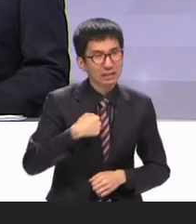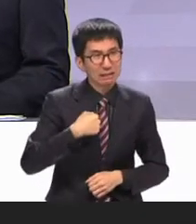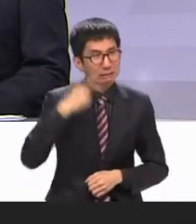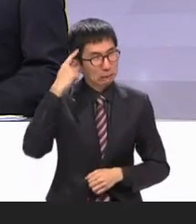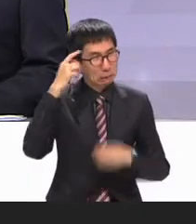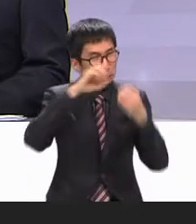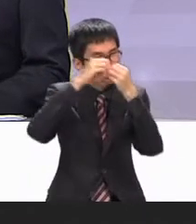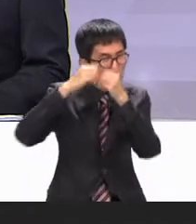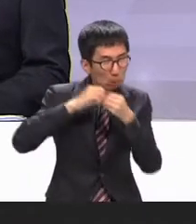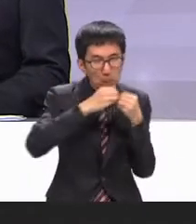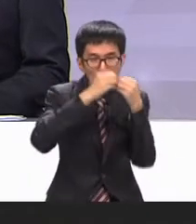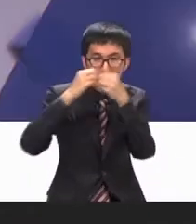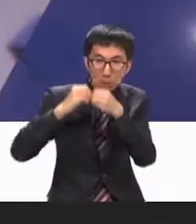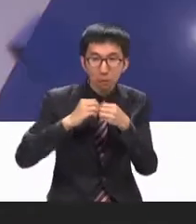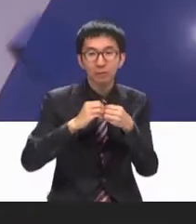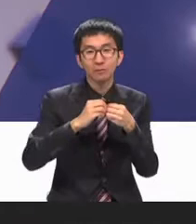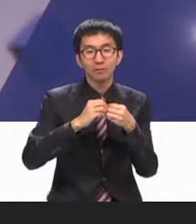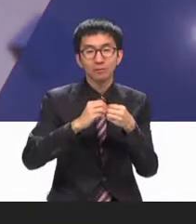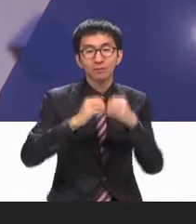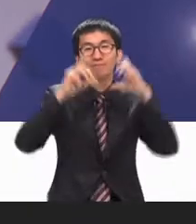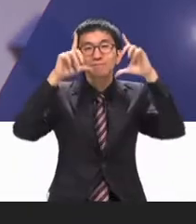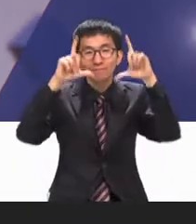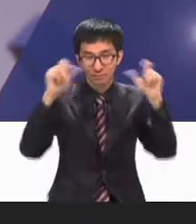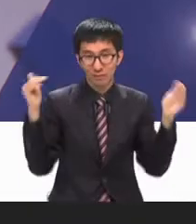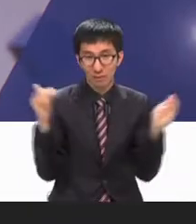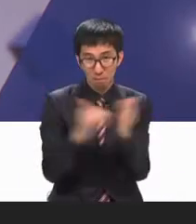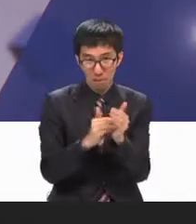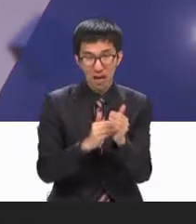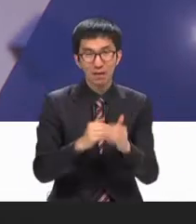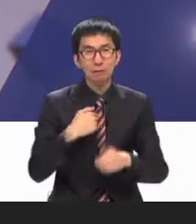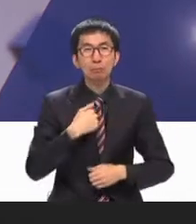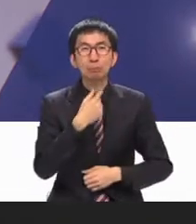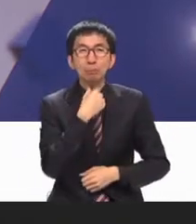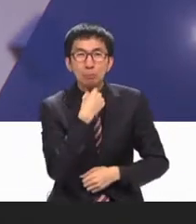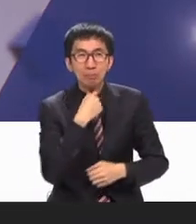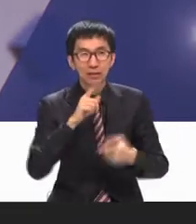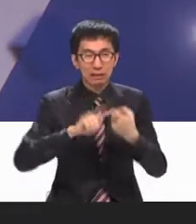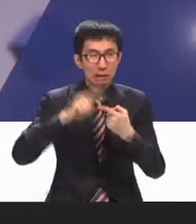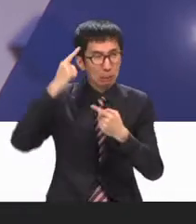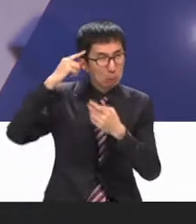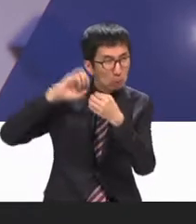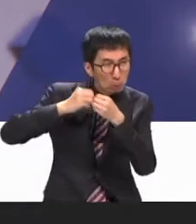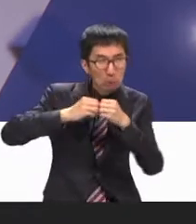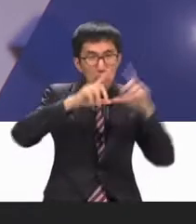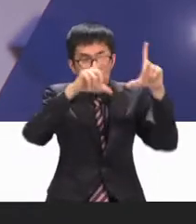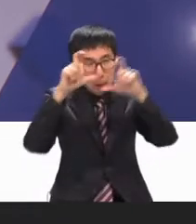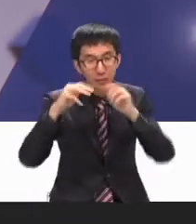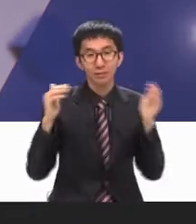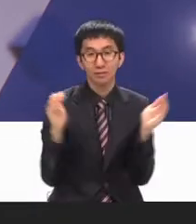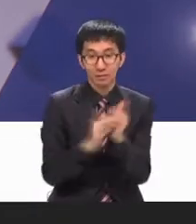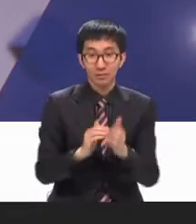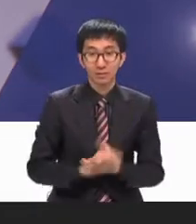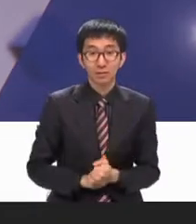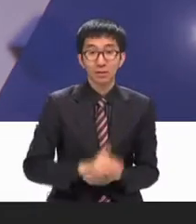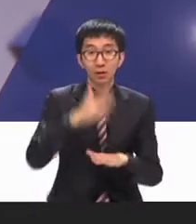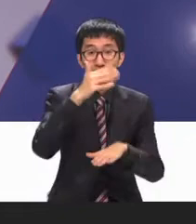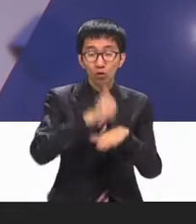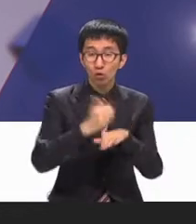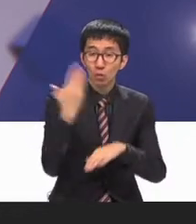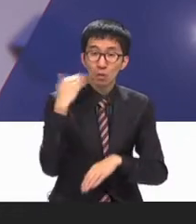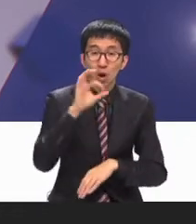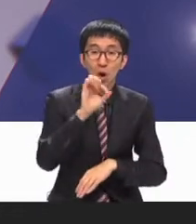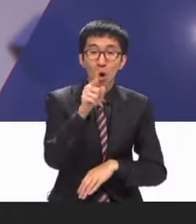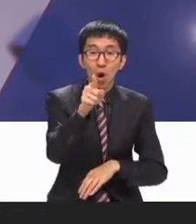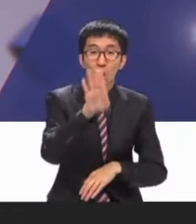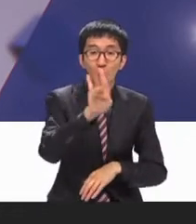특이한 모습을 동양인 한테 투영 해서 4 자기들이 바라는 모습대로 동양 일을 그린 것이고 이걸 얼마전에 어벤져스